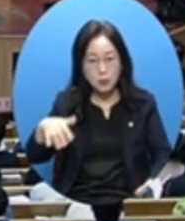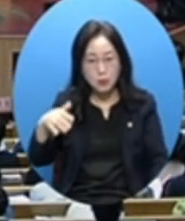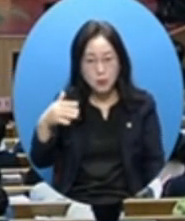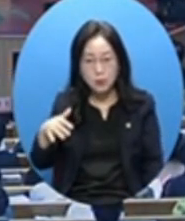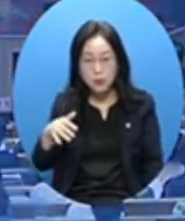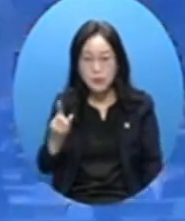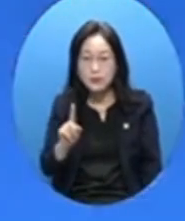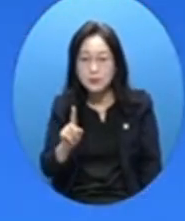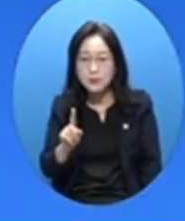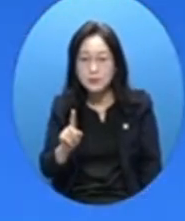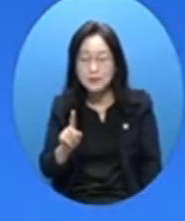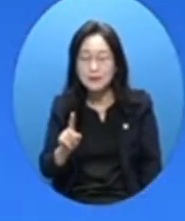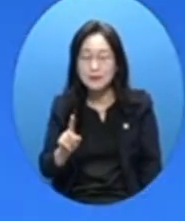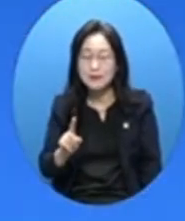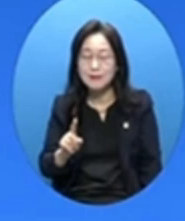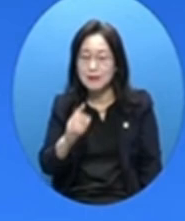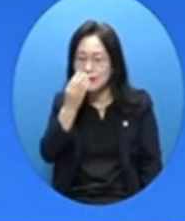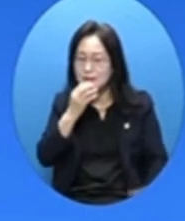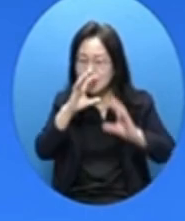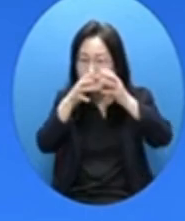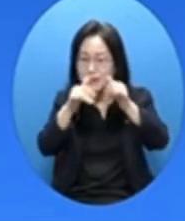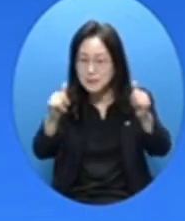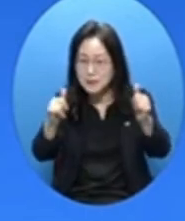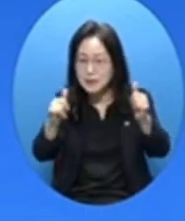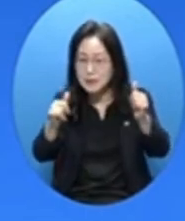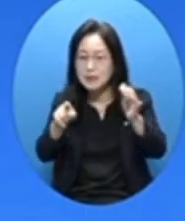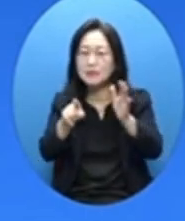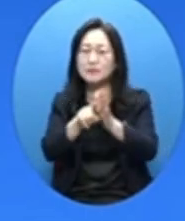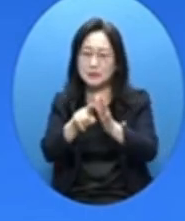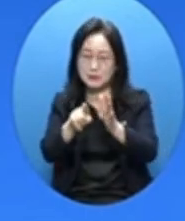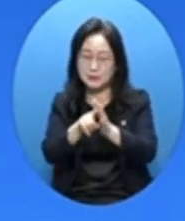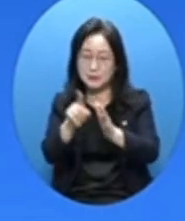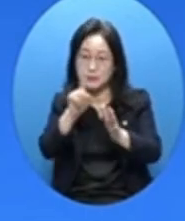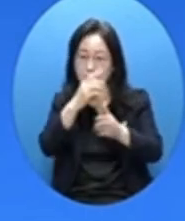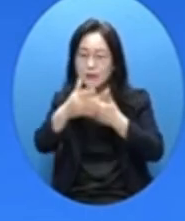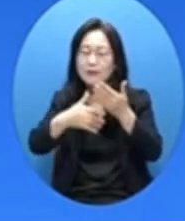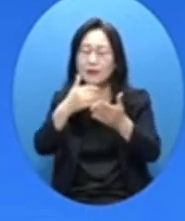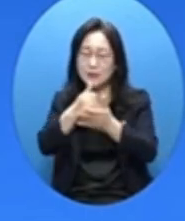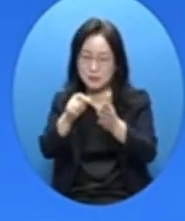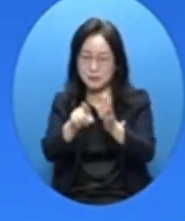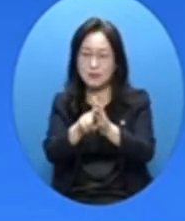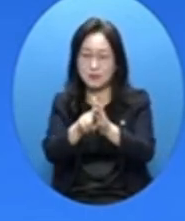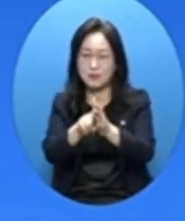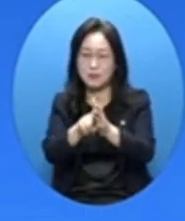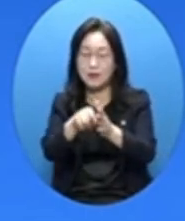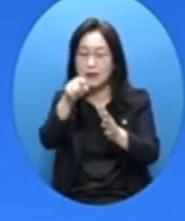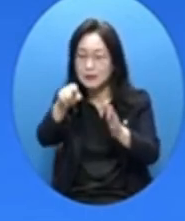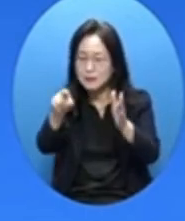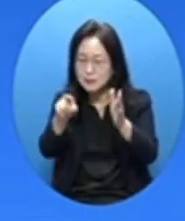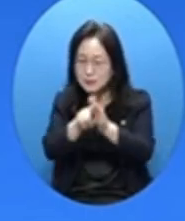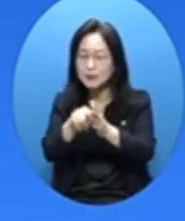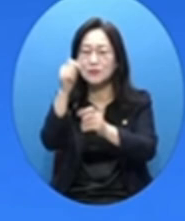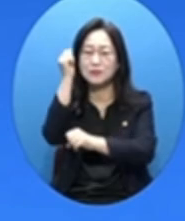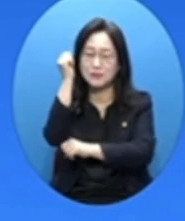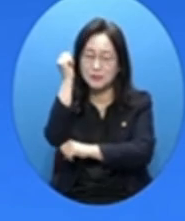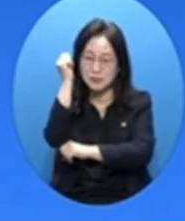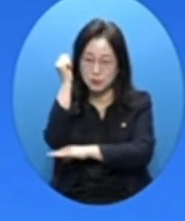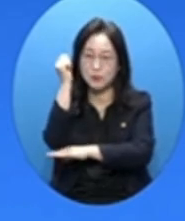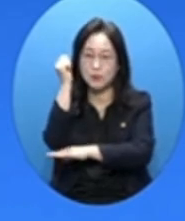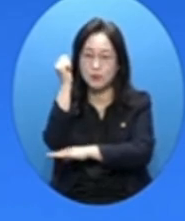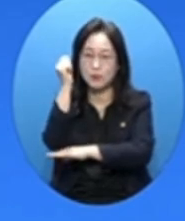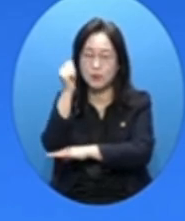그들이 갖고 있는 하나님을 믿는 신앙 그 하나님의 신앙의 기초한